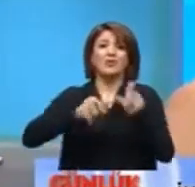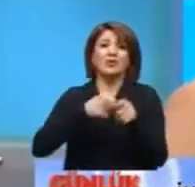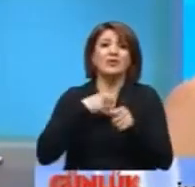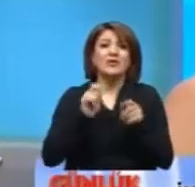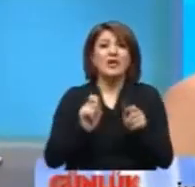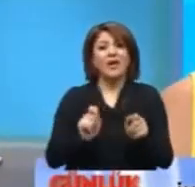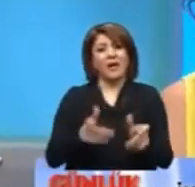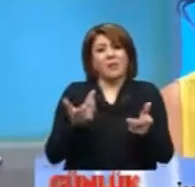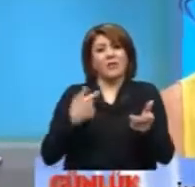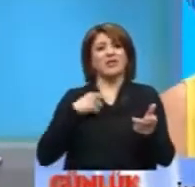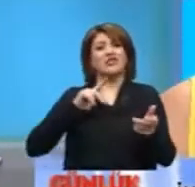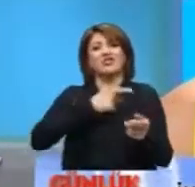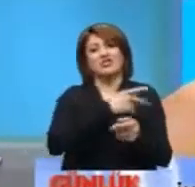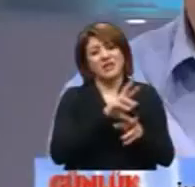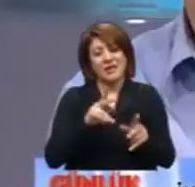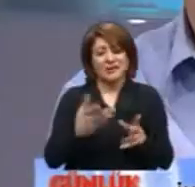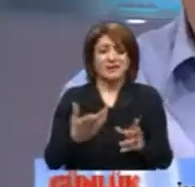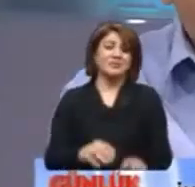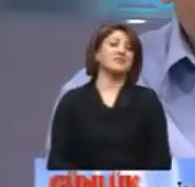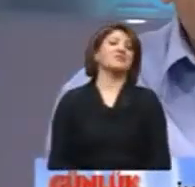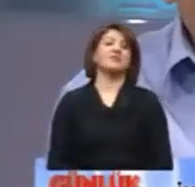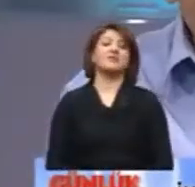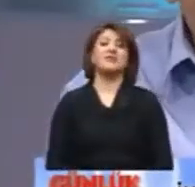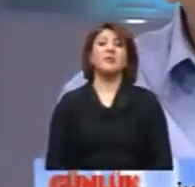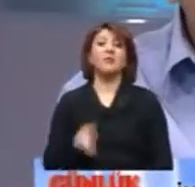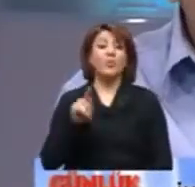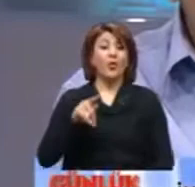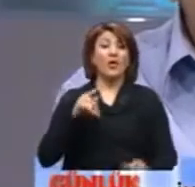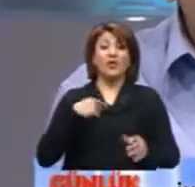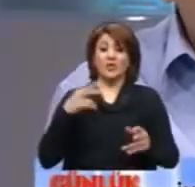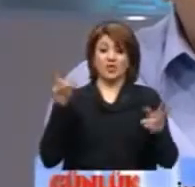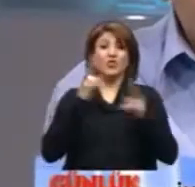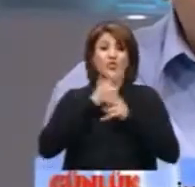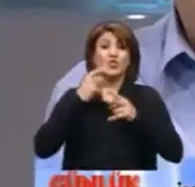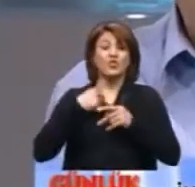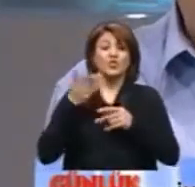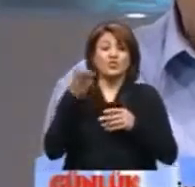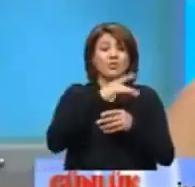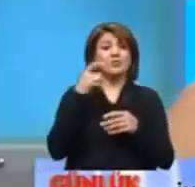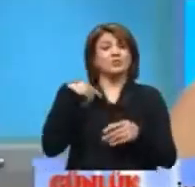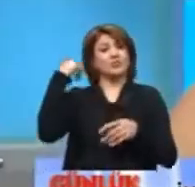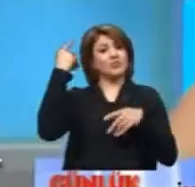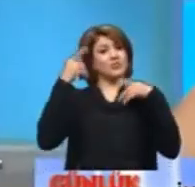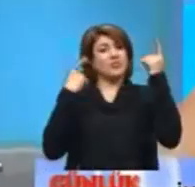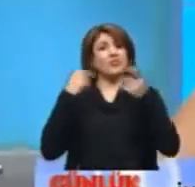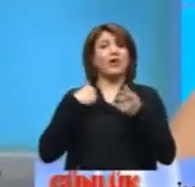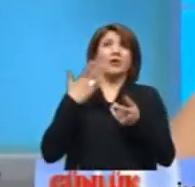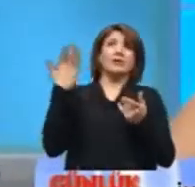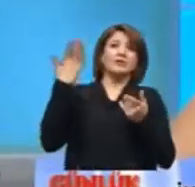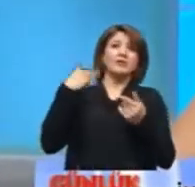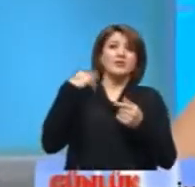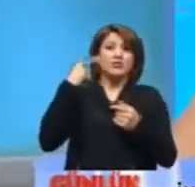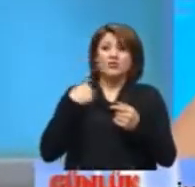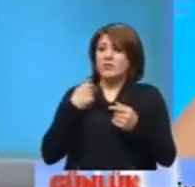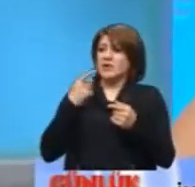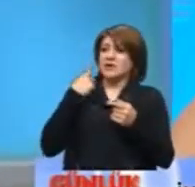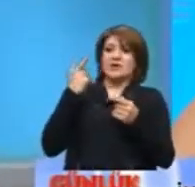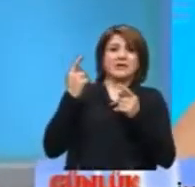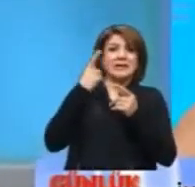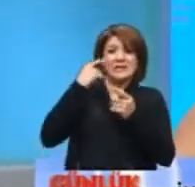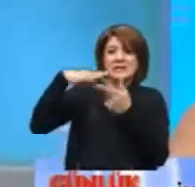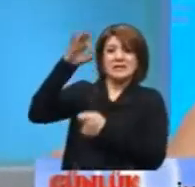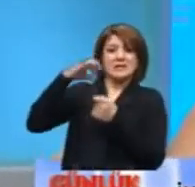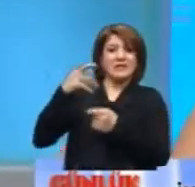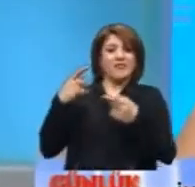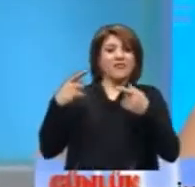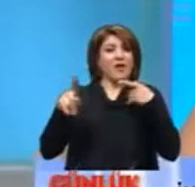Evet. Yani ya vallahi böyle biz gülüyoruz ama sonra ben düşünüyorum, Allah Allah diyorum yahu, neler geliyor bu insanların aklına. Yani birbirlerini